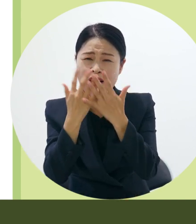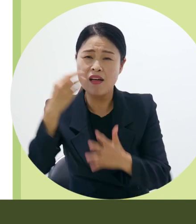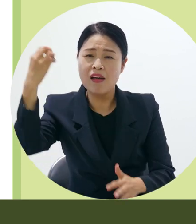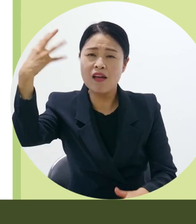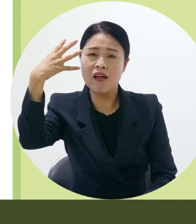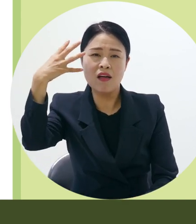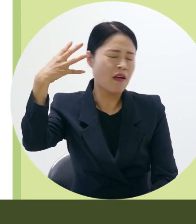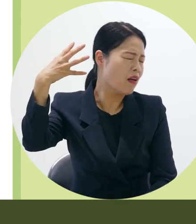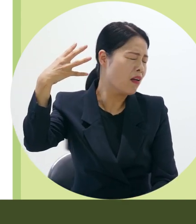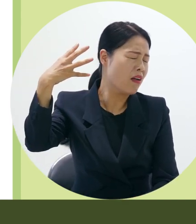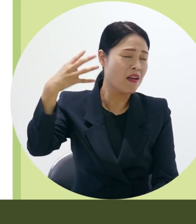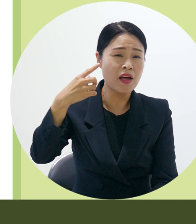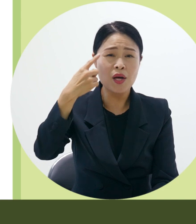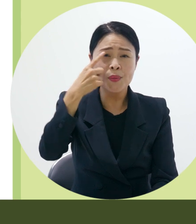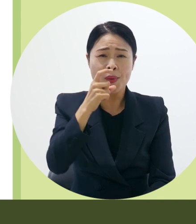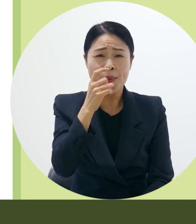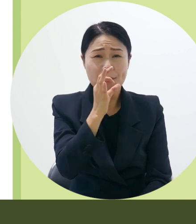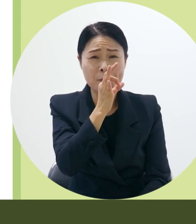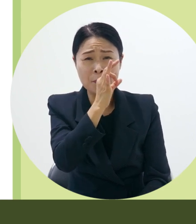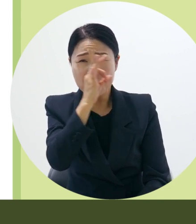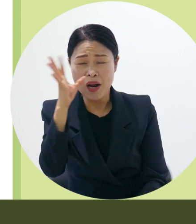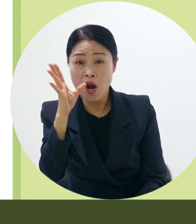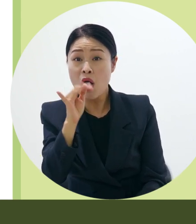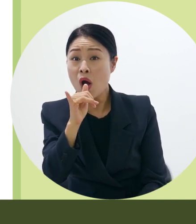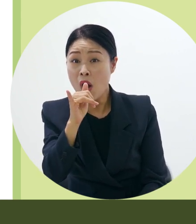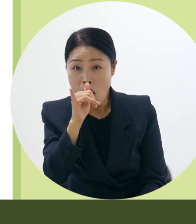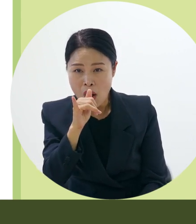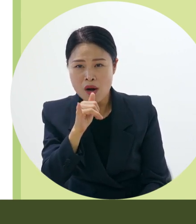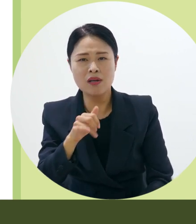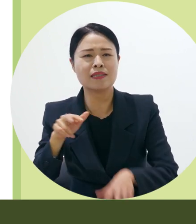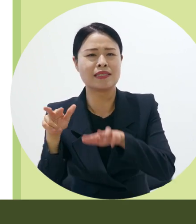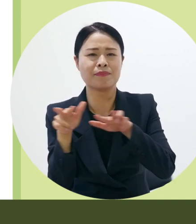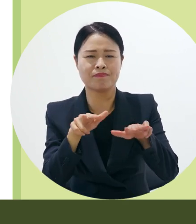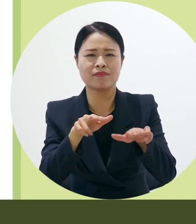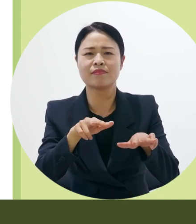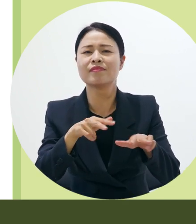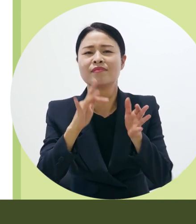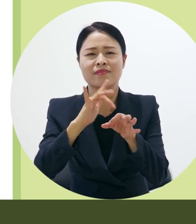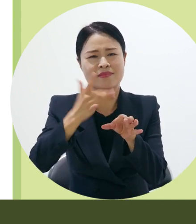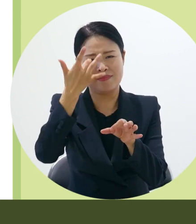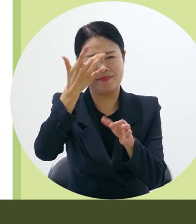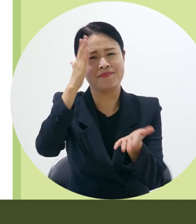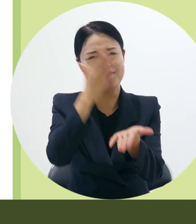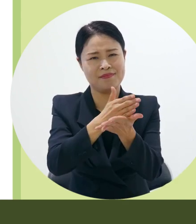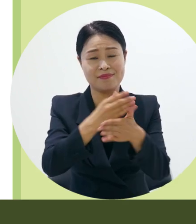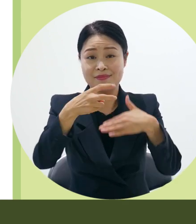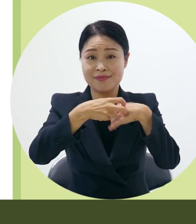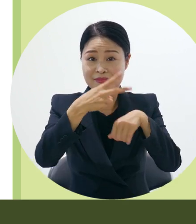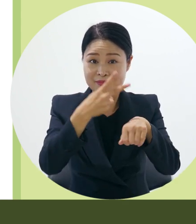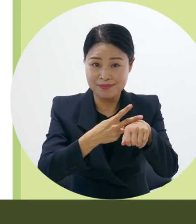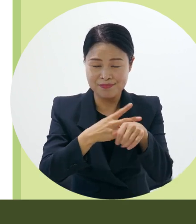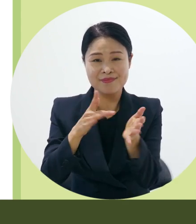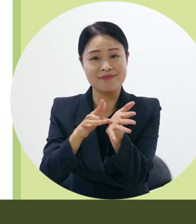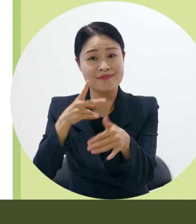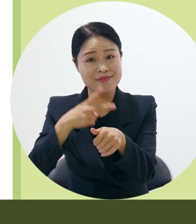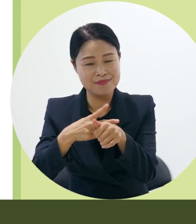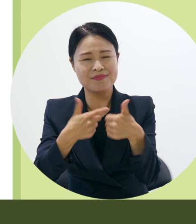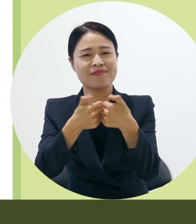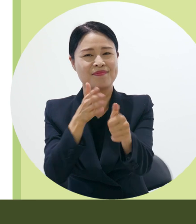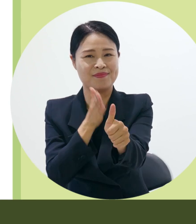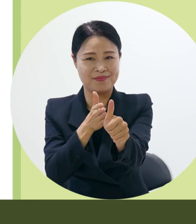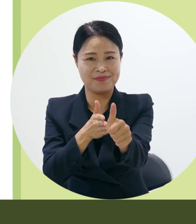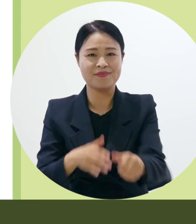흐림, 광과민증, 안구건조증 등의 증상이 나타날 경우 사용을 즉각